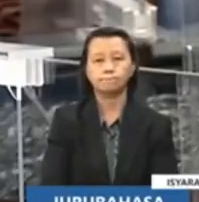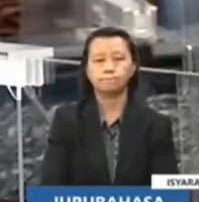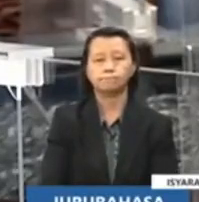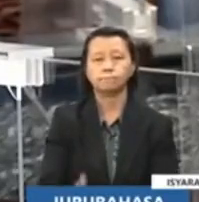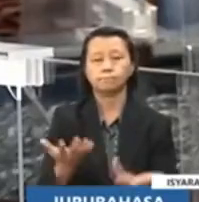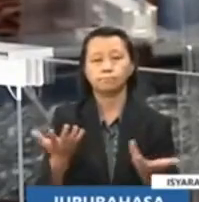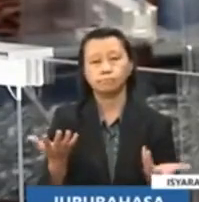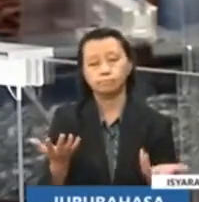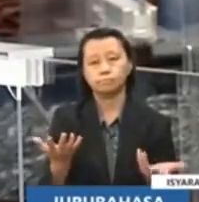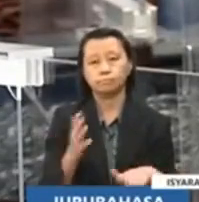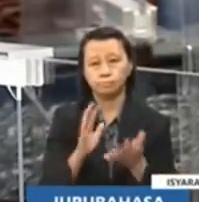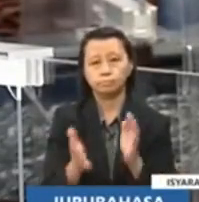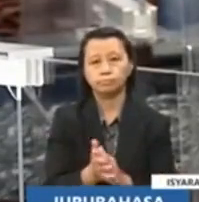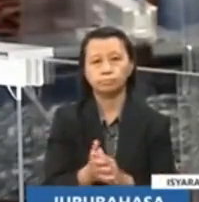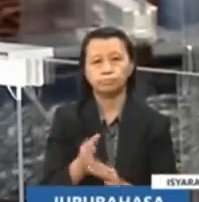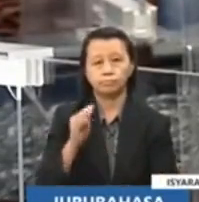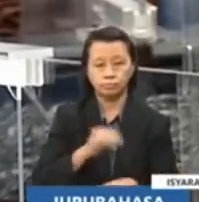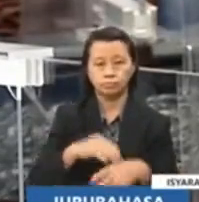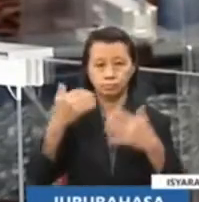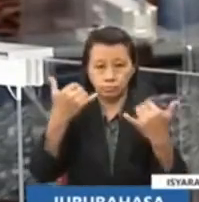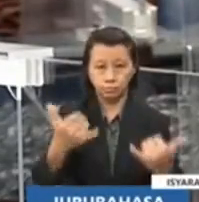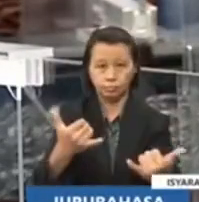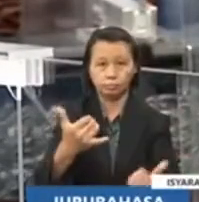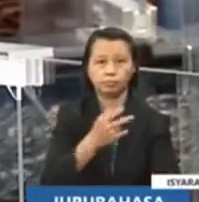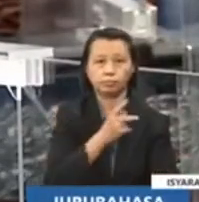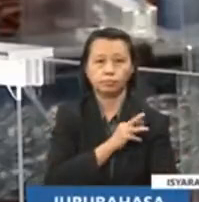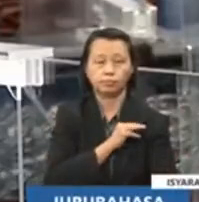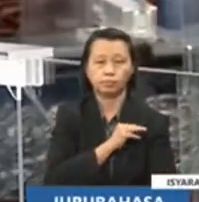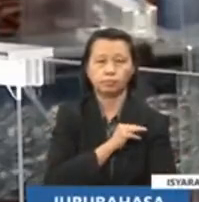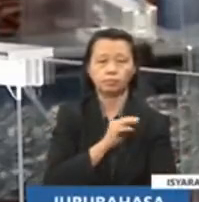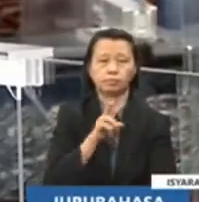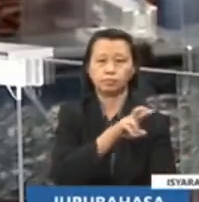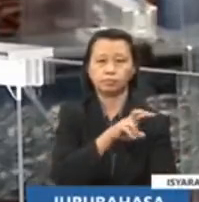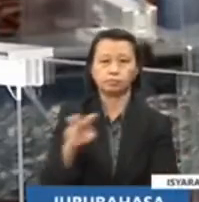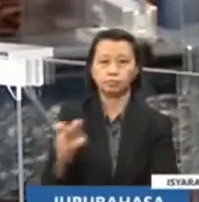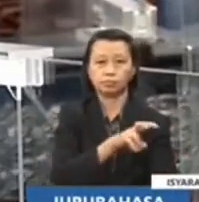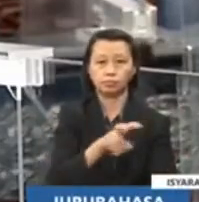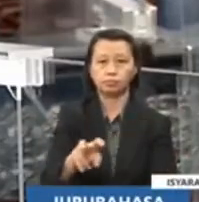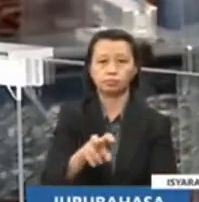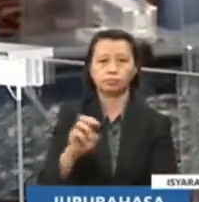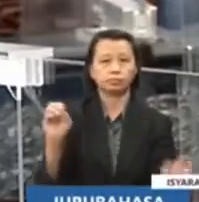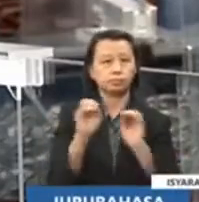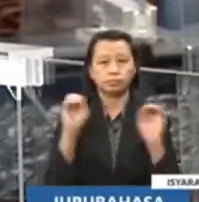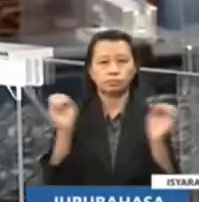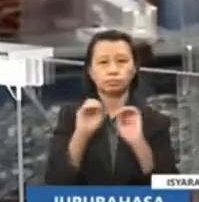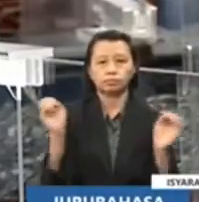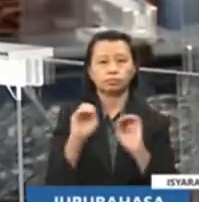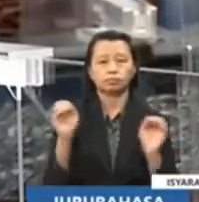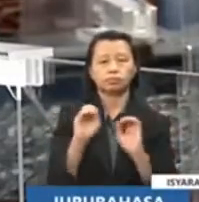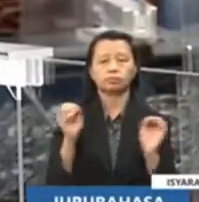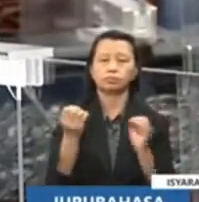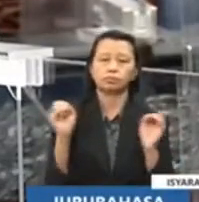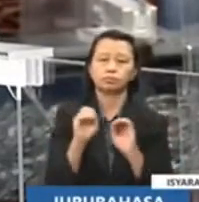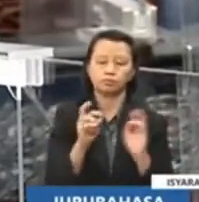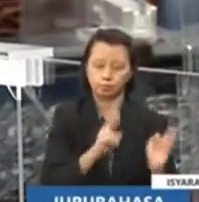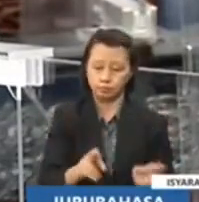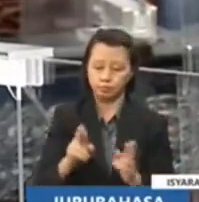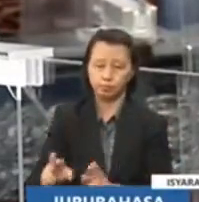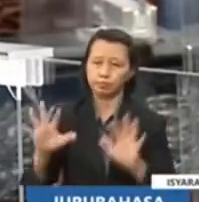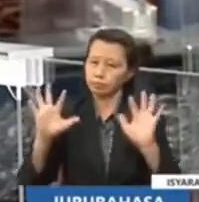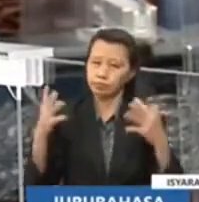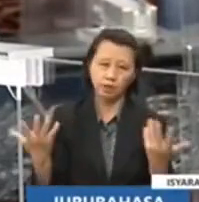Oleh yang demikian, pada masa ini Kementerian Pengangkutan tiada mempunyai sebarang